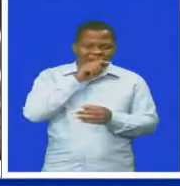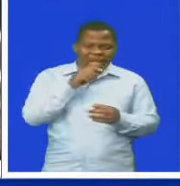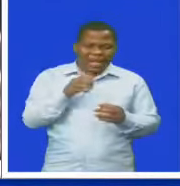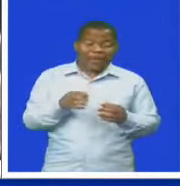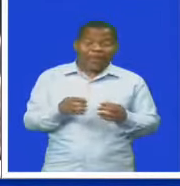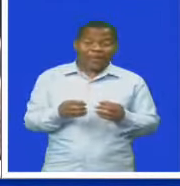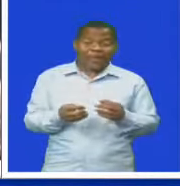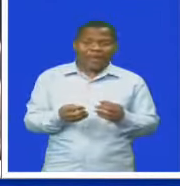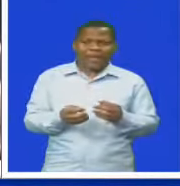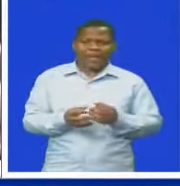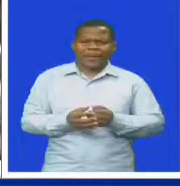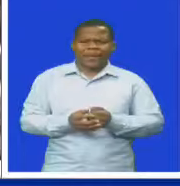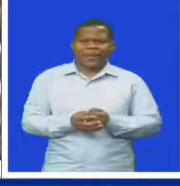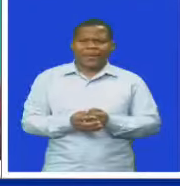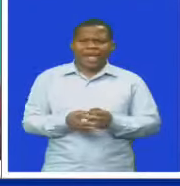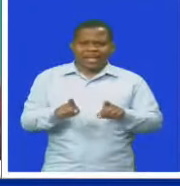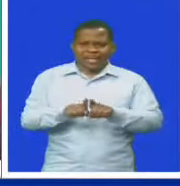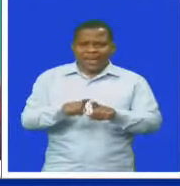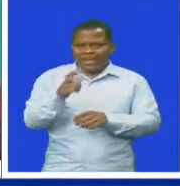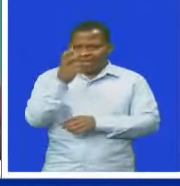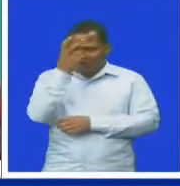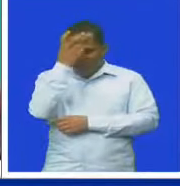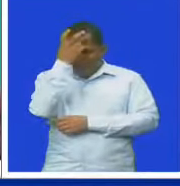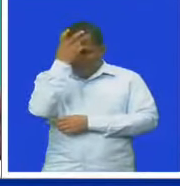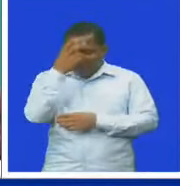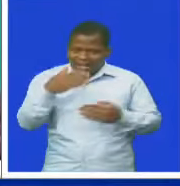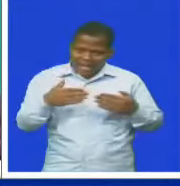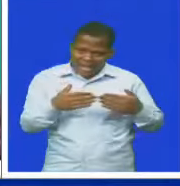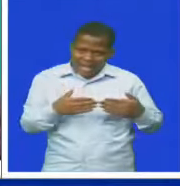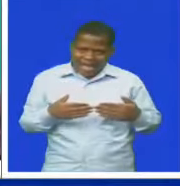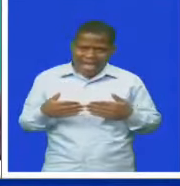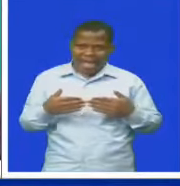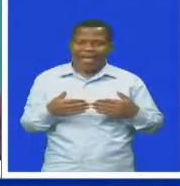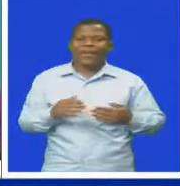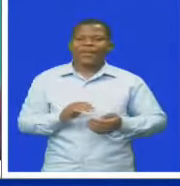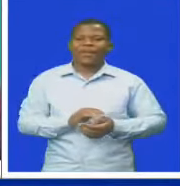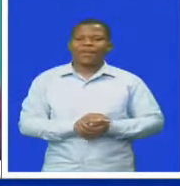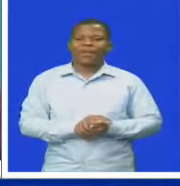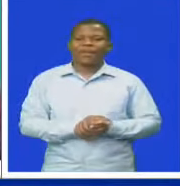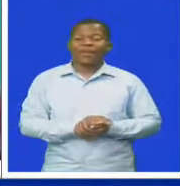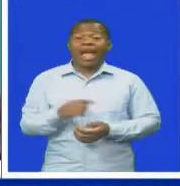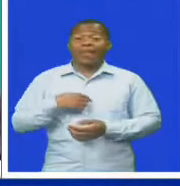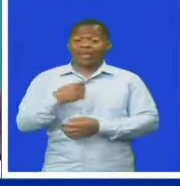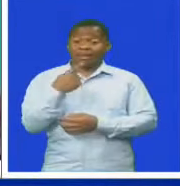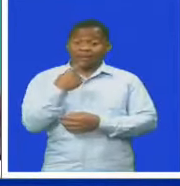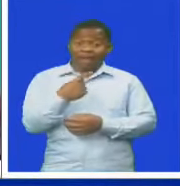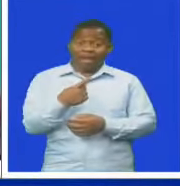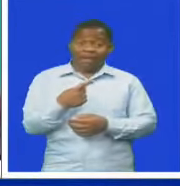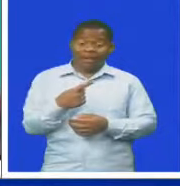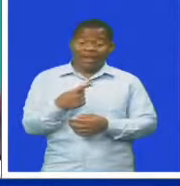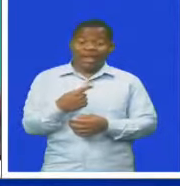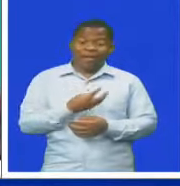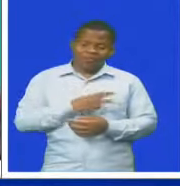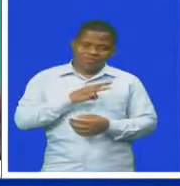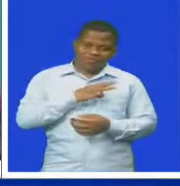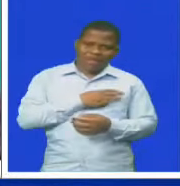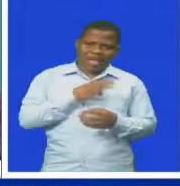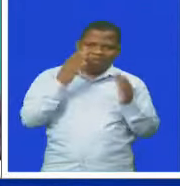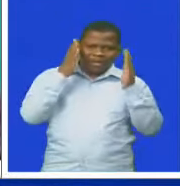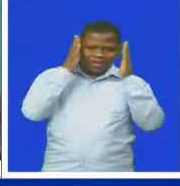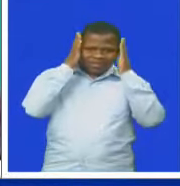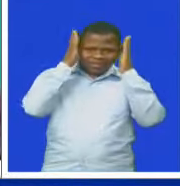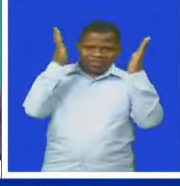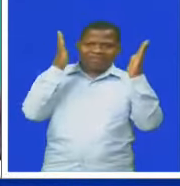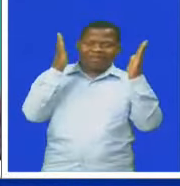timbuti. Lokusho ukuthi nje bengasho ukuthi singitsi nje simaswati. Nale level ethu sitokhona ku supply,